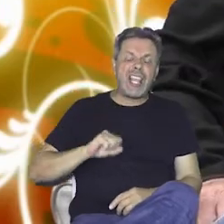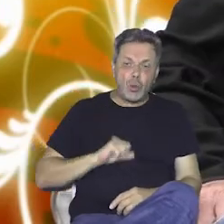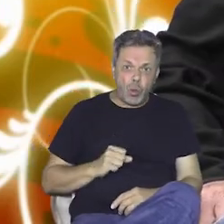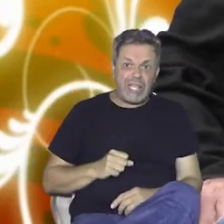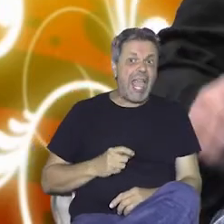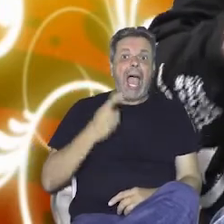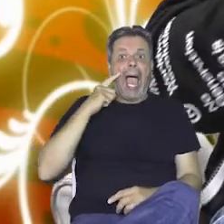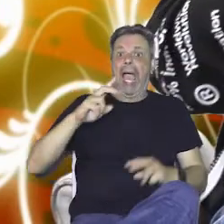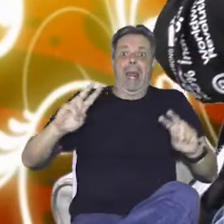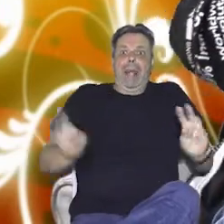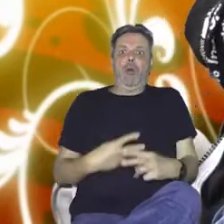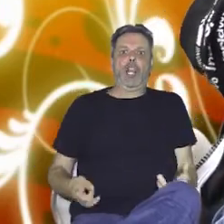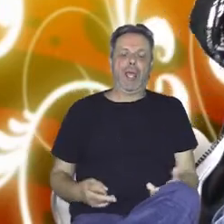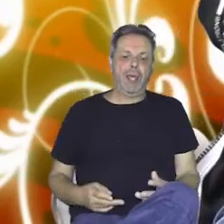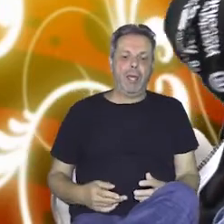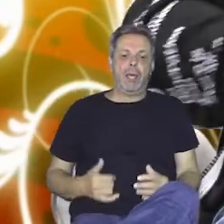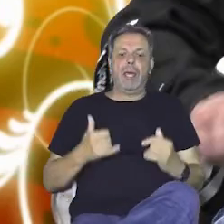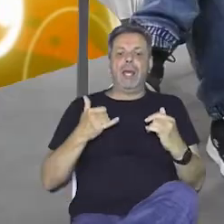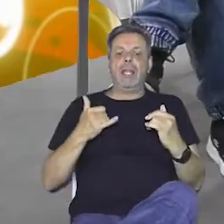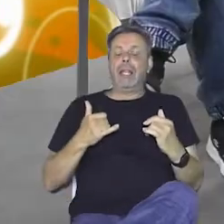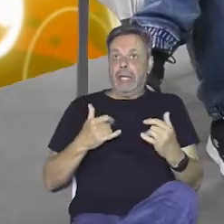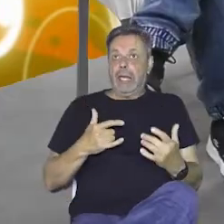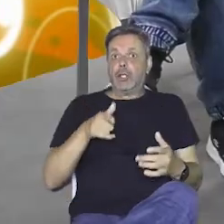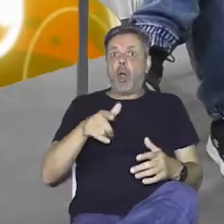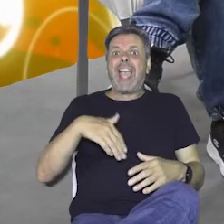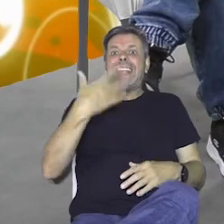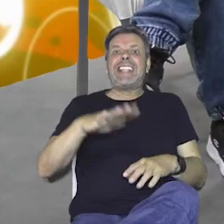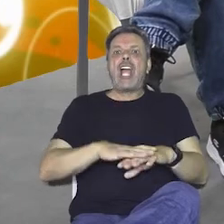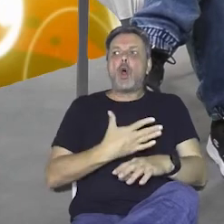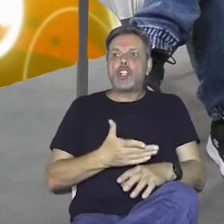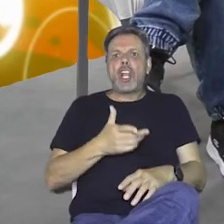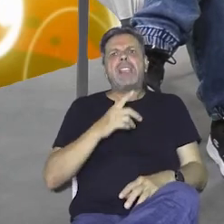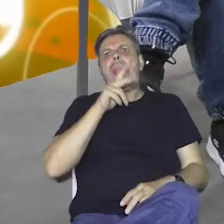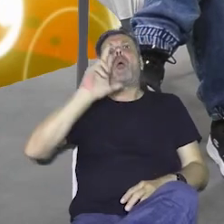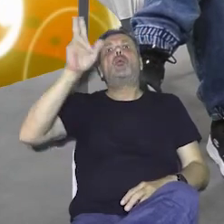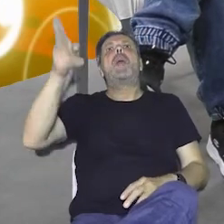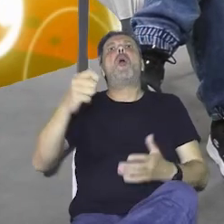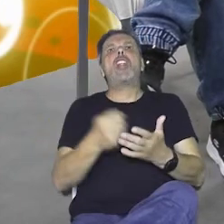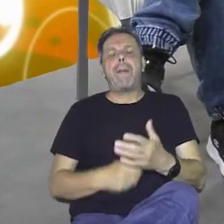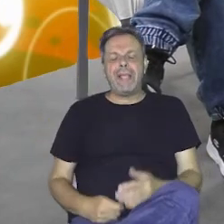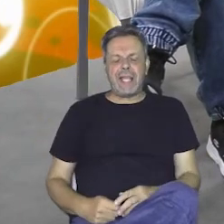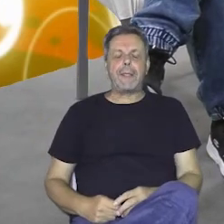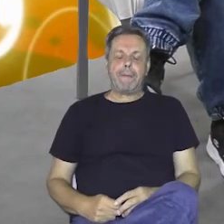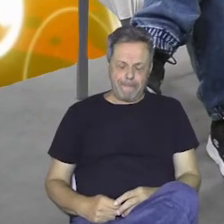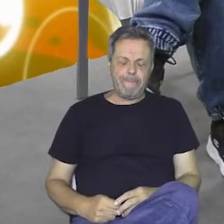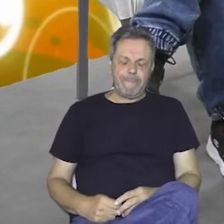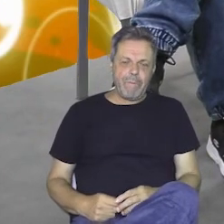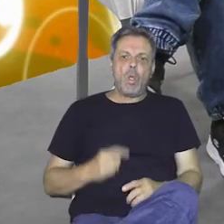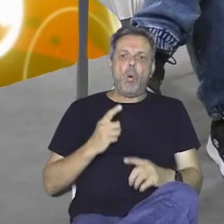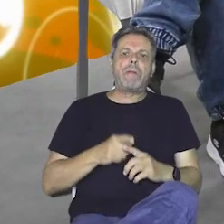napisati. Upravo si sad. Ali daš mu osjećaj da on može to napisati. Je. Upravo si sad rekao